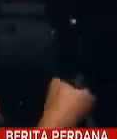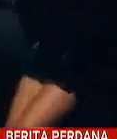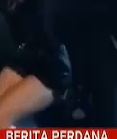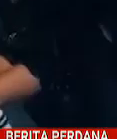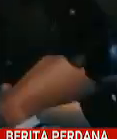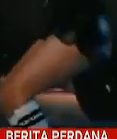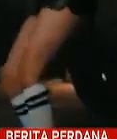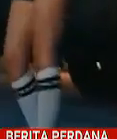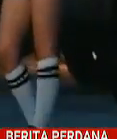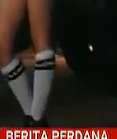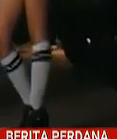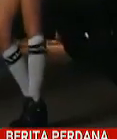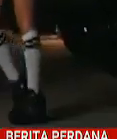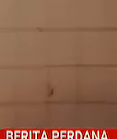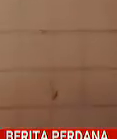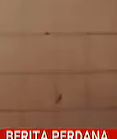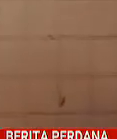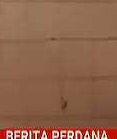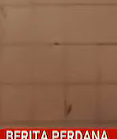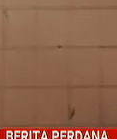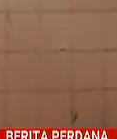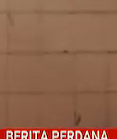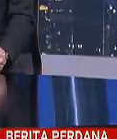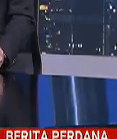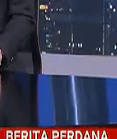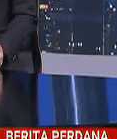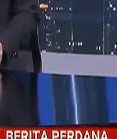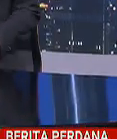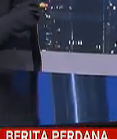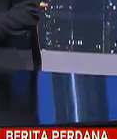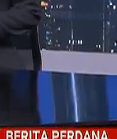Baik, saudara.